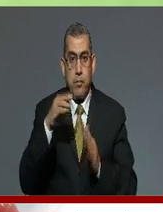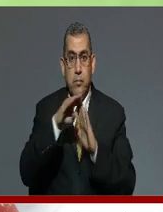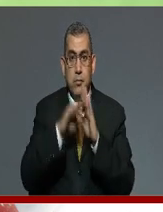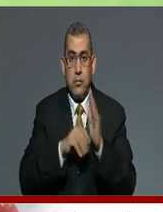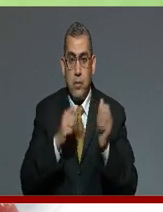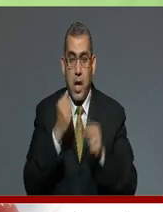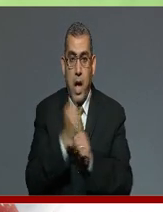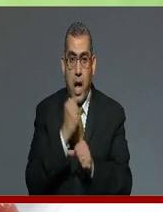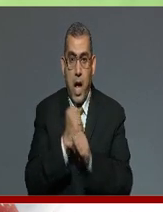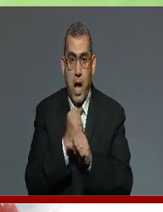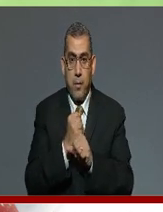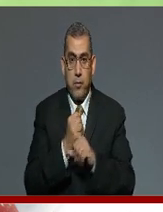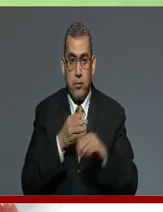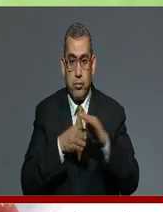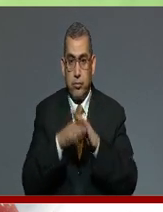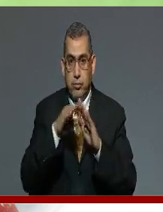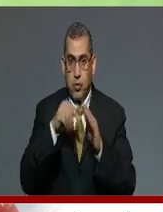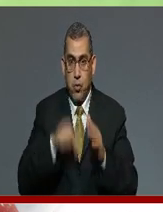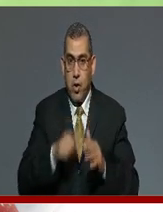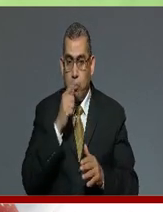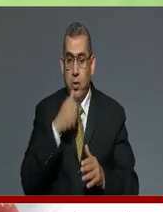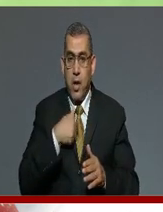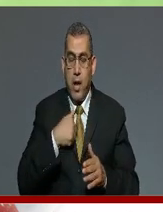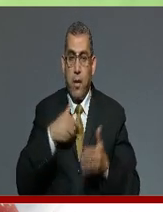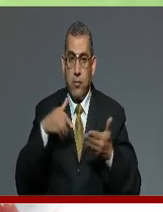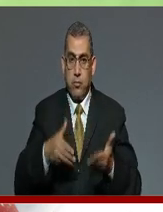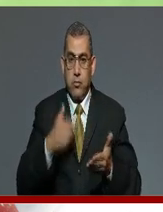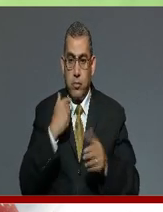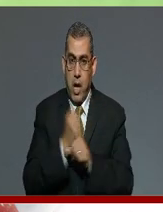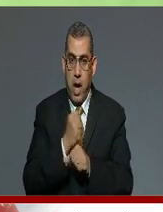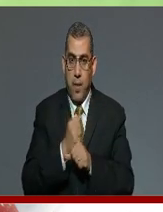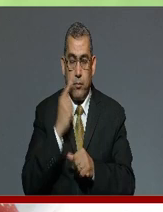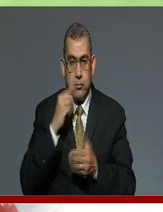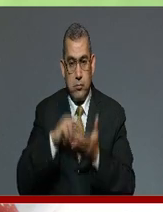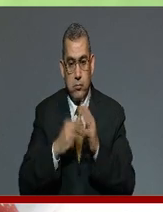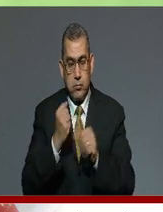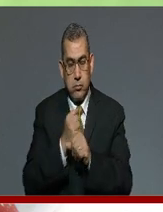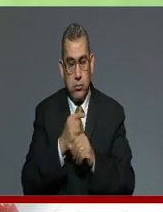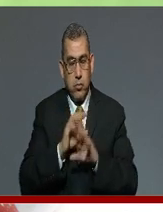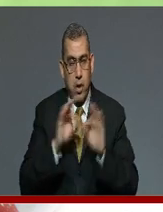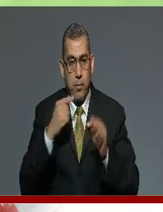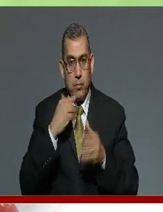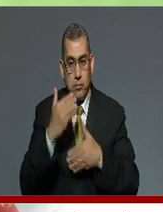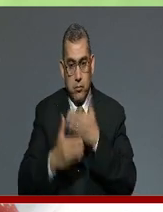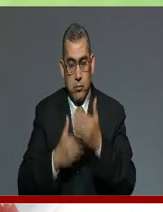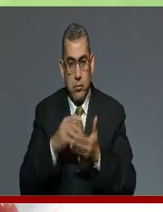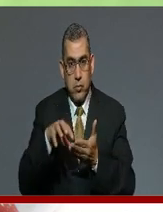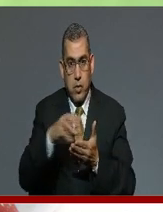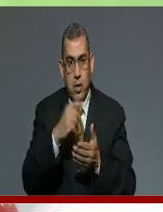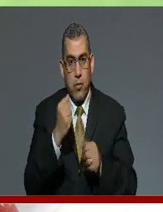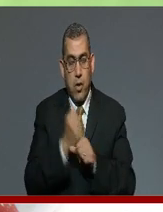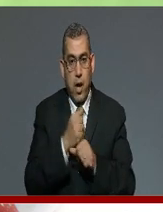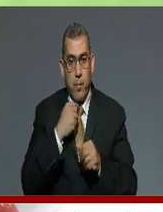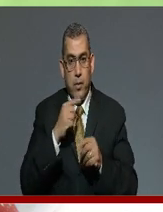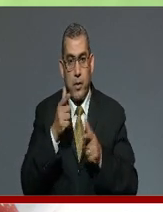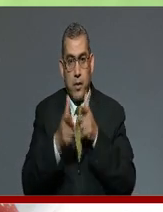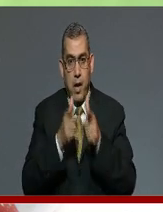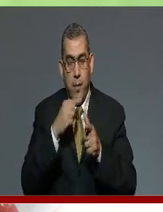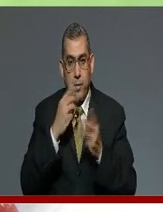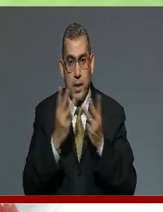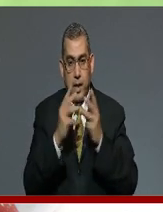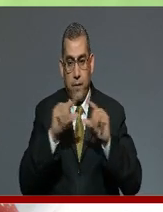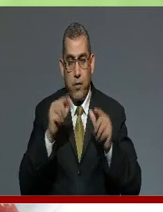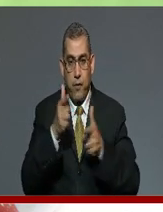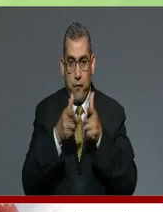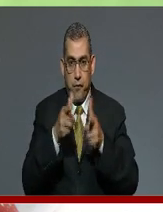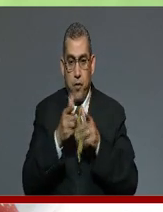الاعمال التي نقوم بها فنحن نقوم بعمل تطعيمات للاطفال في مقراتهم سواء في بيوتهم او في